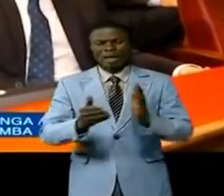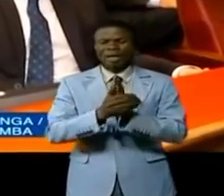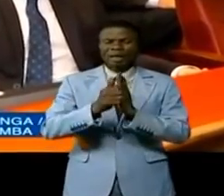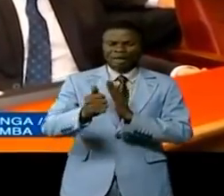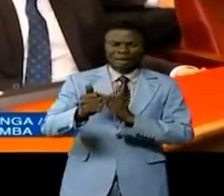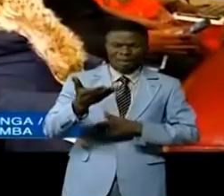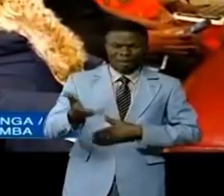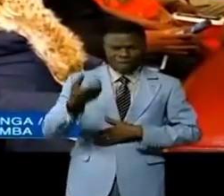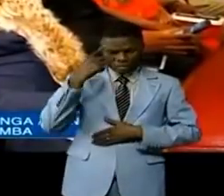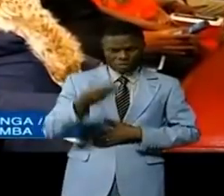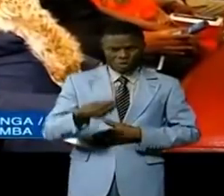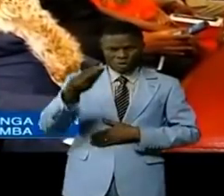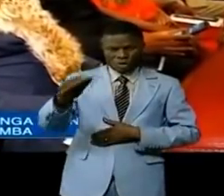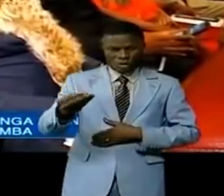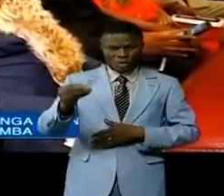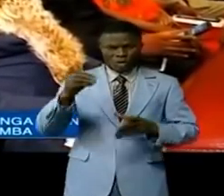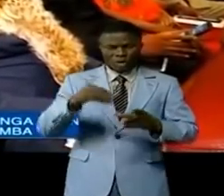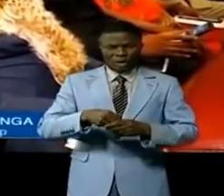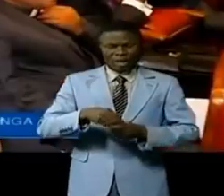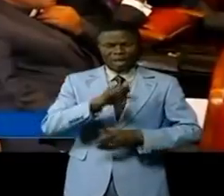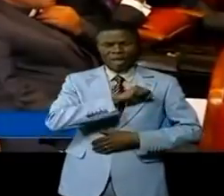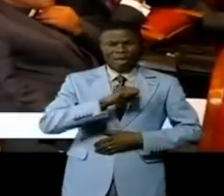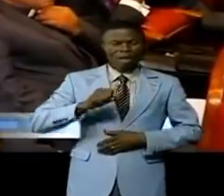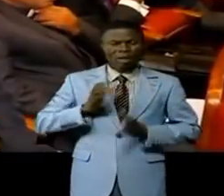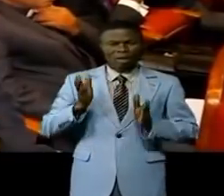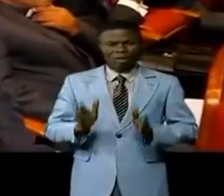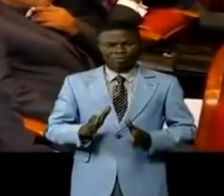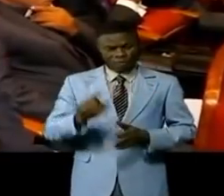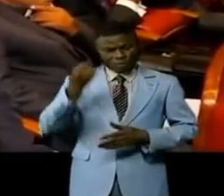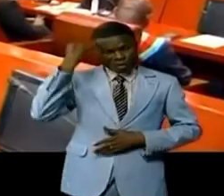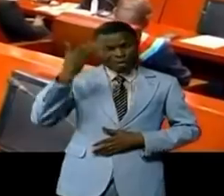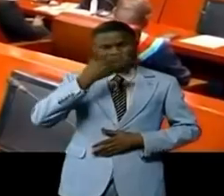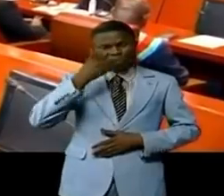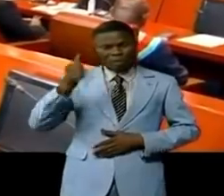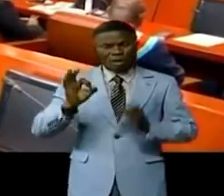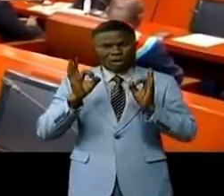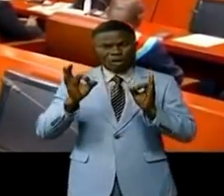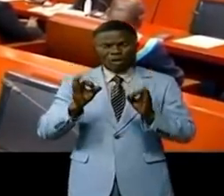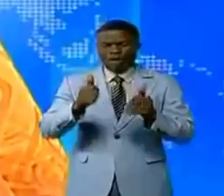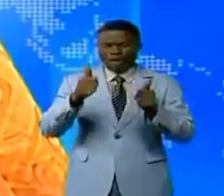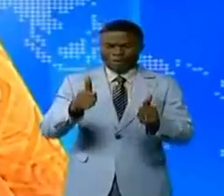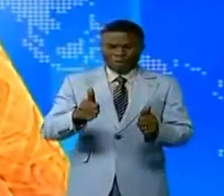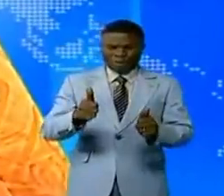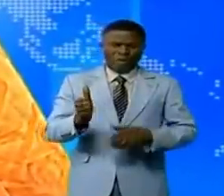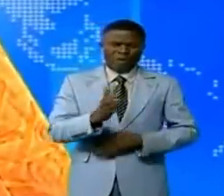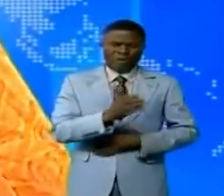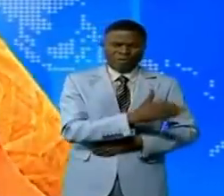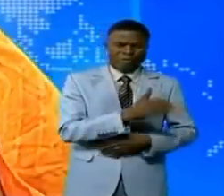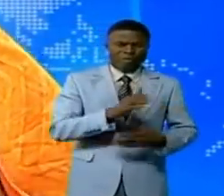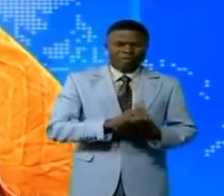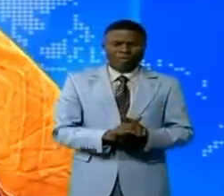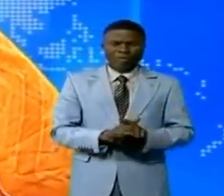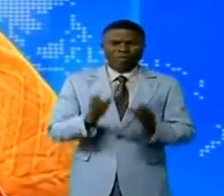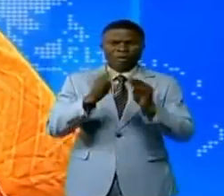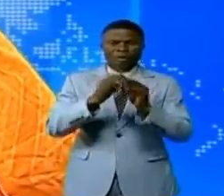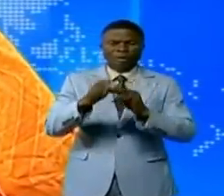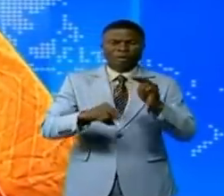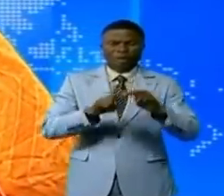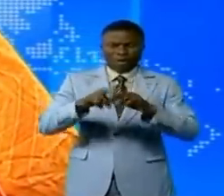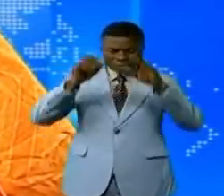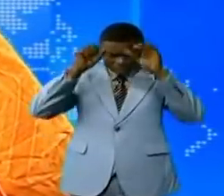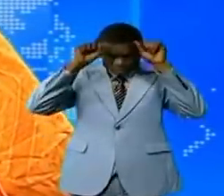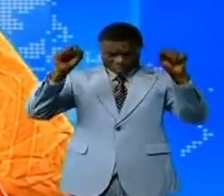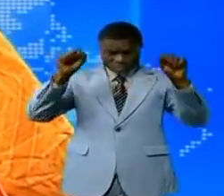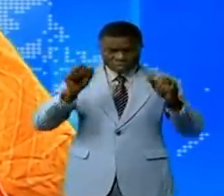quantitatif, afin de donner encore à la Chambre haute du Parlement une image nouvelle et positive. À l'Assemblée nationale, le